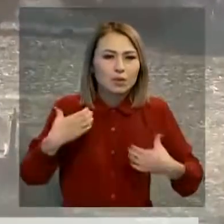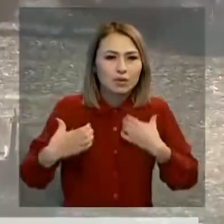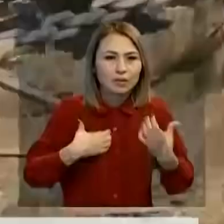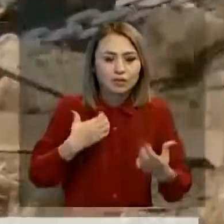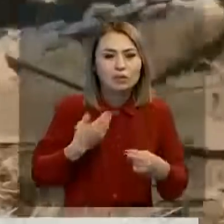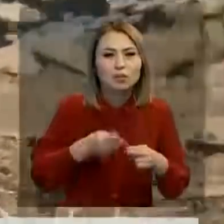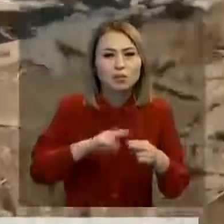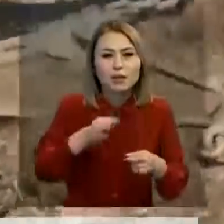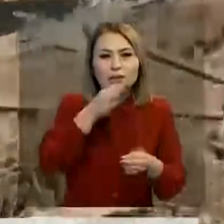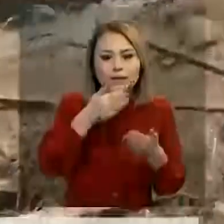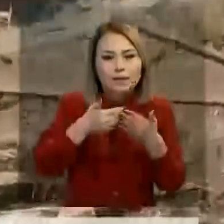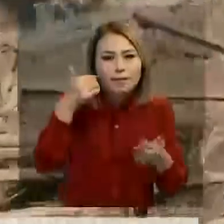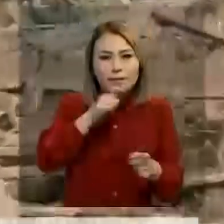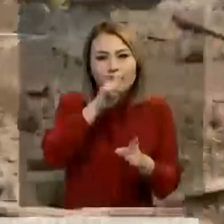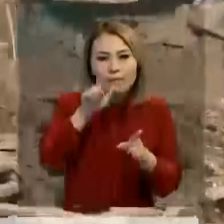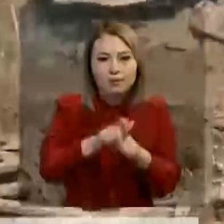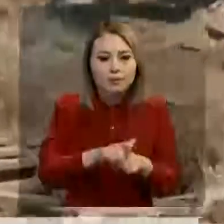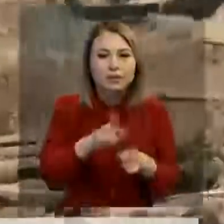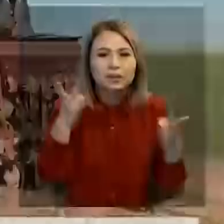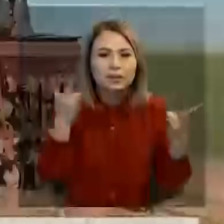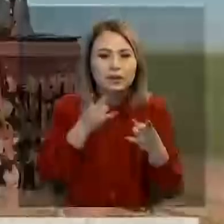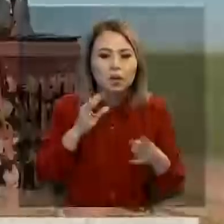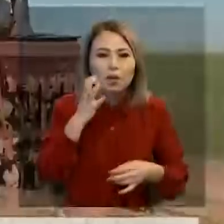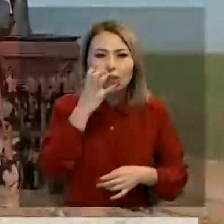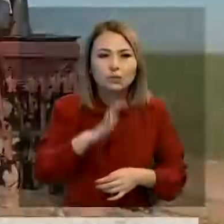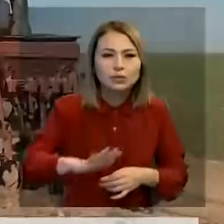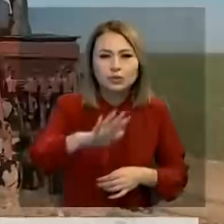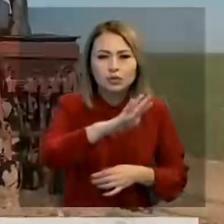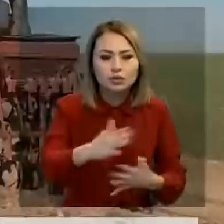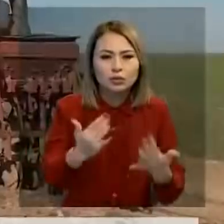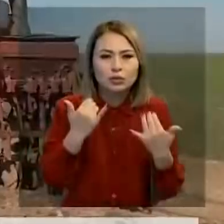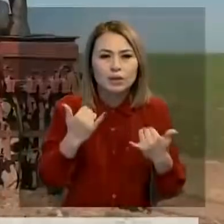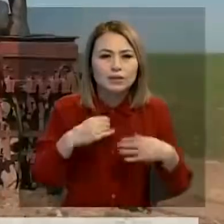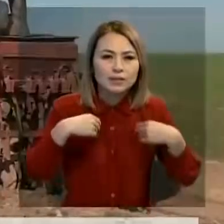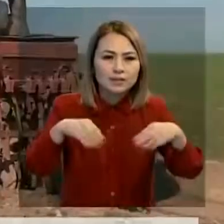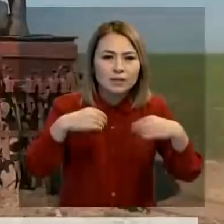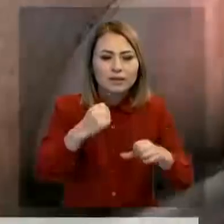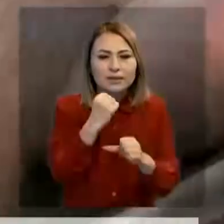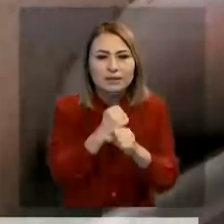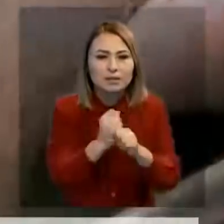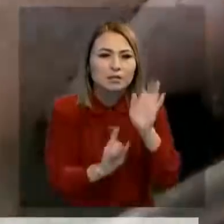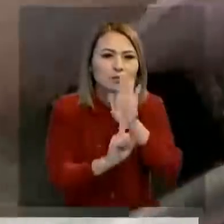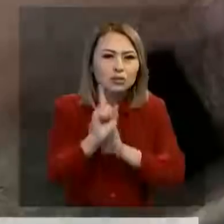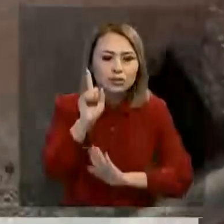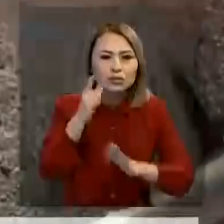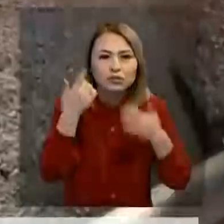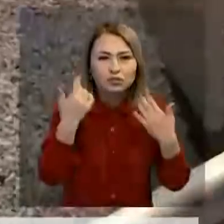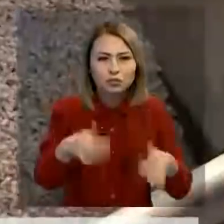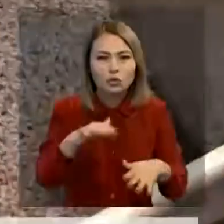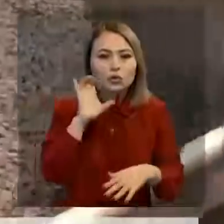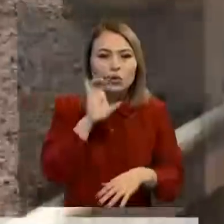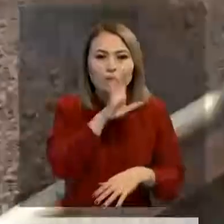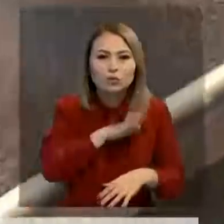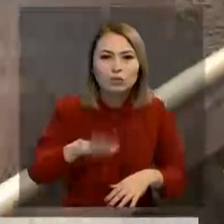болмайды. Ерте қамданып, қамбаны толтыру керек. Оңтүстіктегі дихандар қазірдің өзінде егіс науқанына кірісіп кетті. Солтүстік